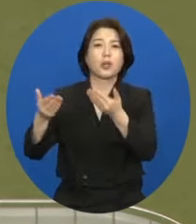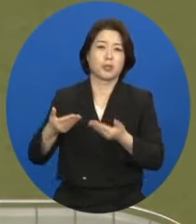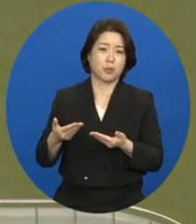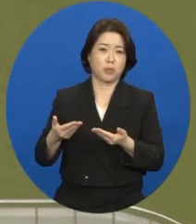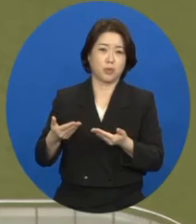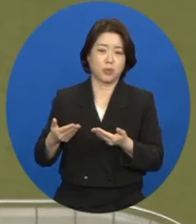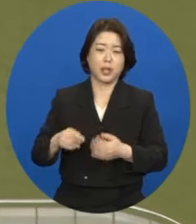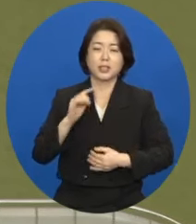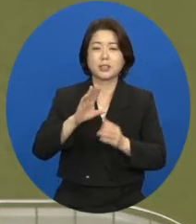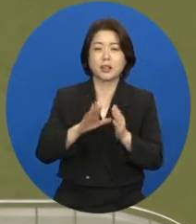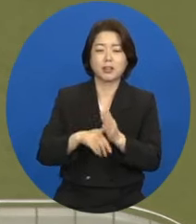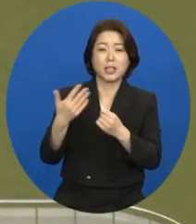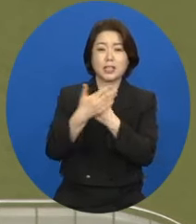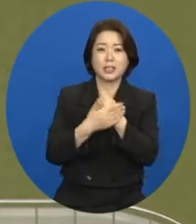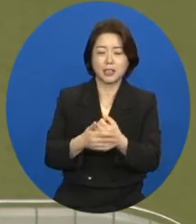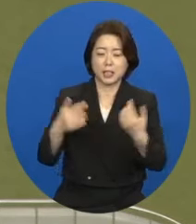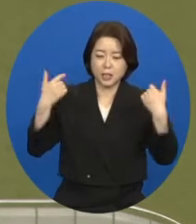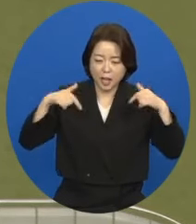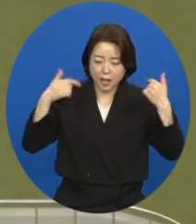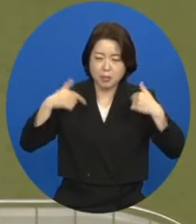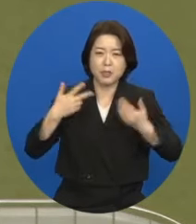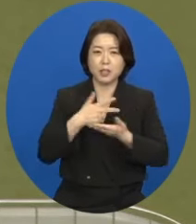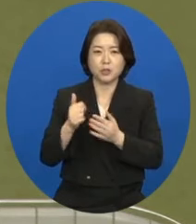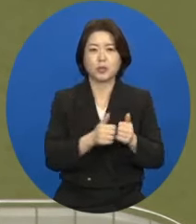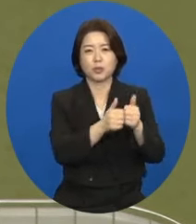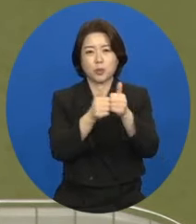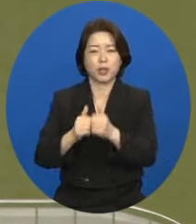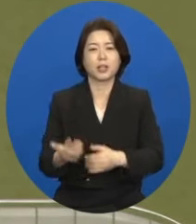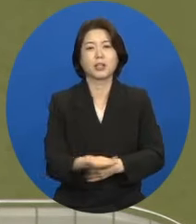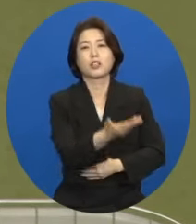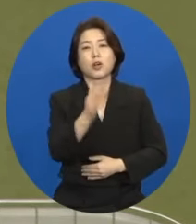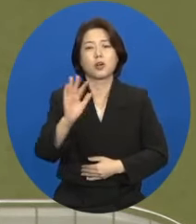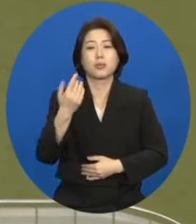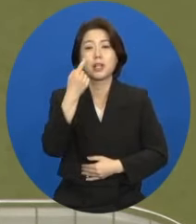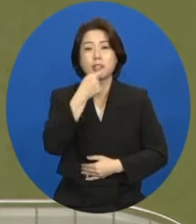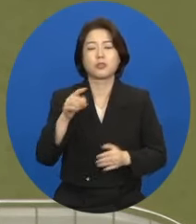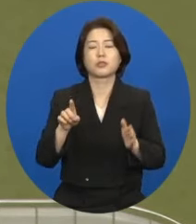이 은혜 가운데 날마다 주님과 동행하는 여러분들이 될 줄로 믿습니다.